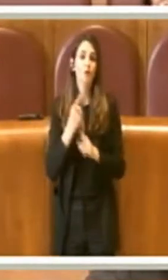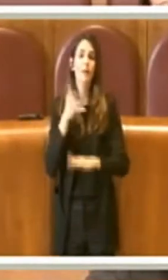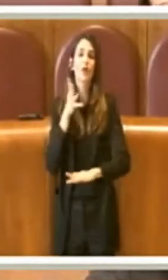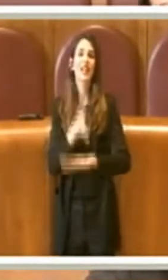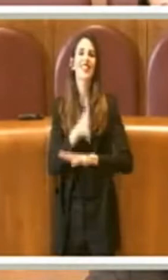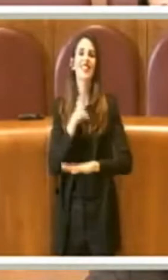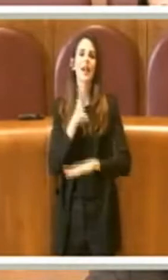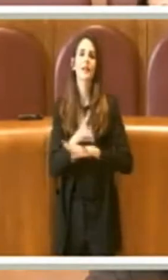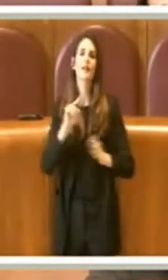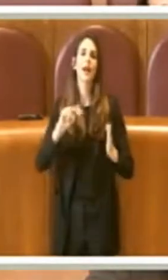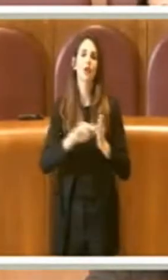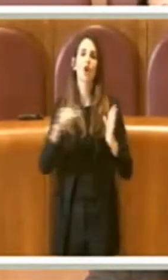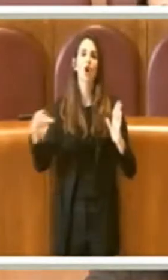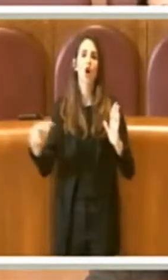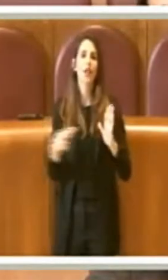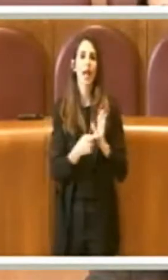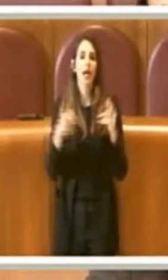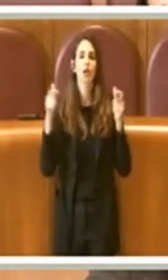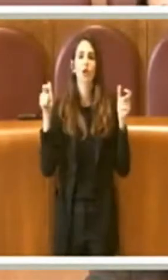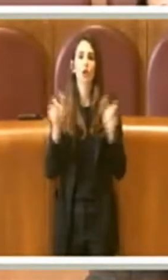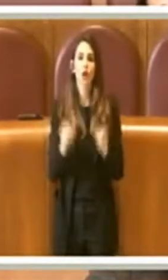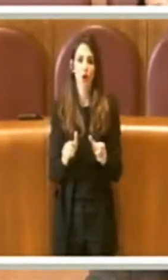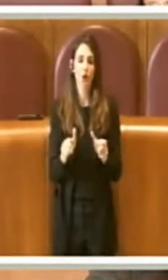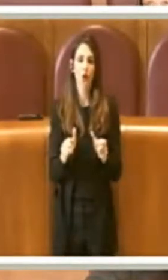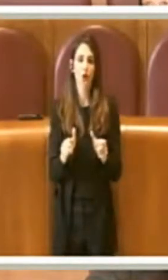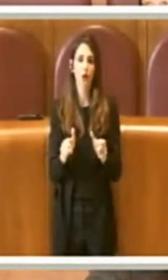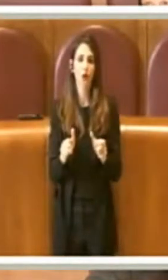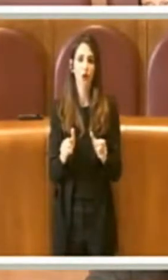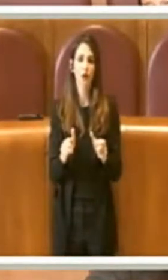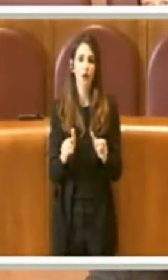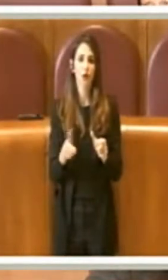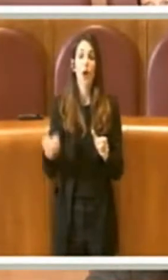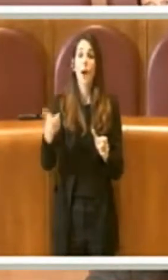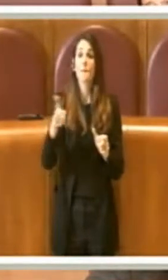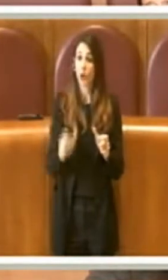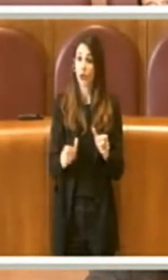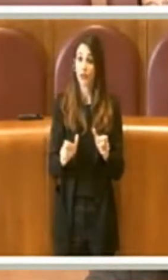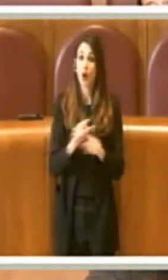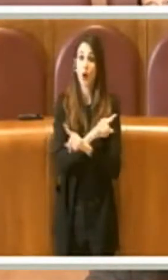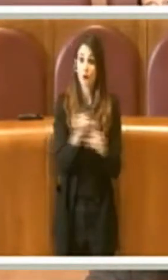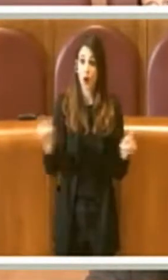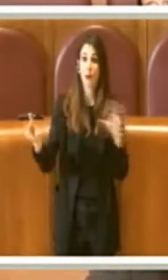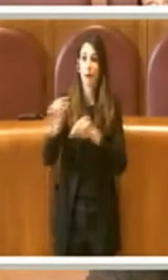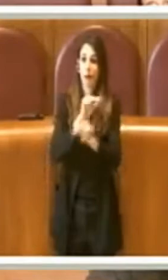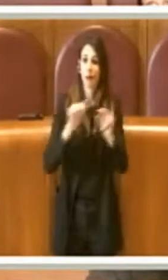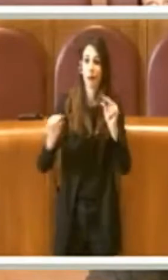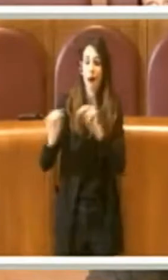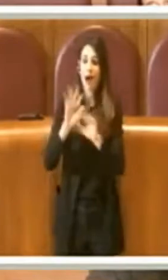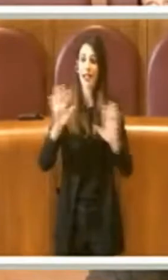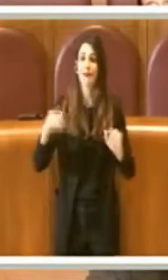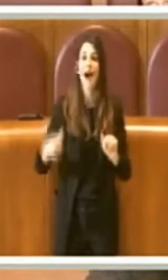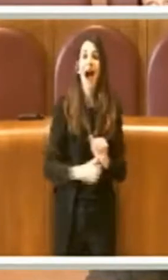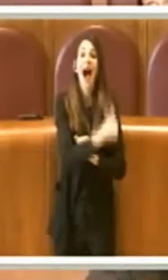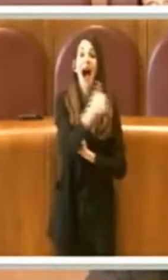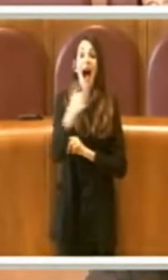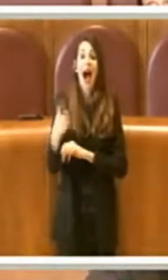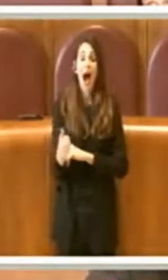tecnicamente perché gli accantonamenti fanno riferimento all'anno e all'esercizio in cui